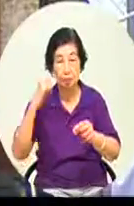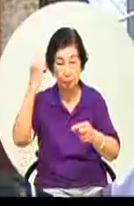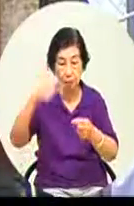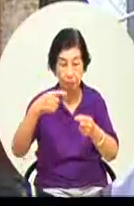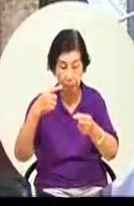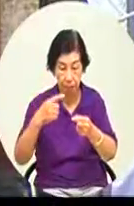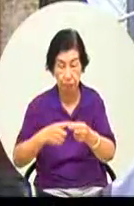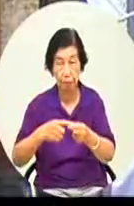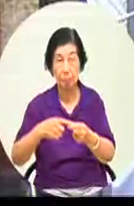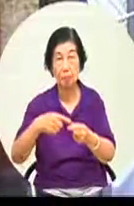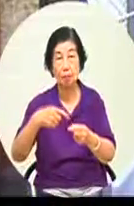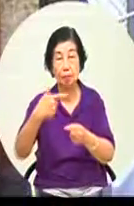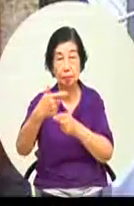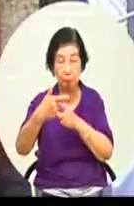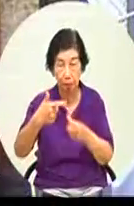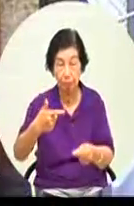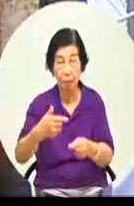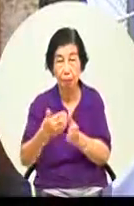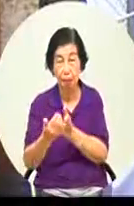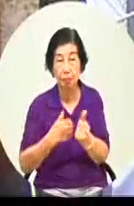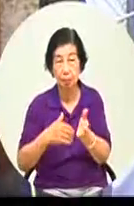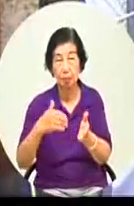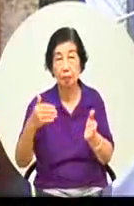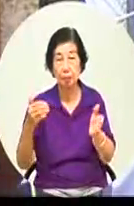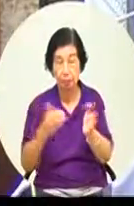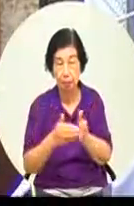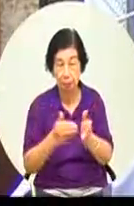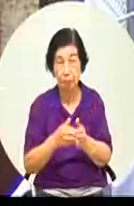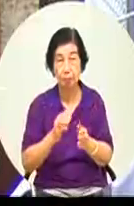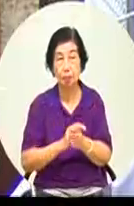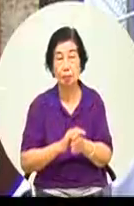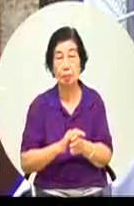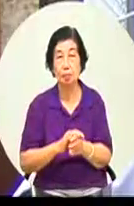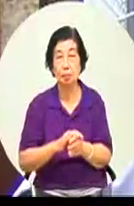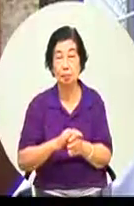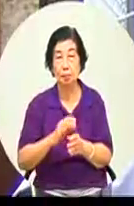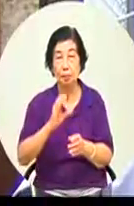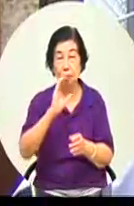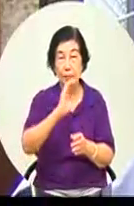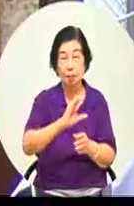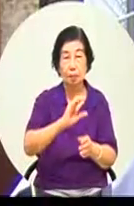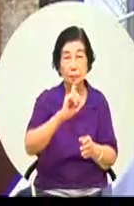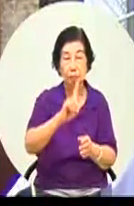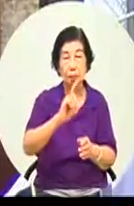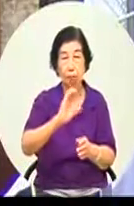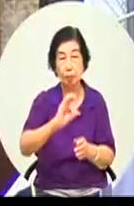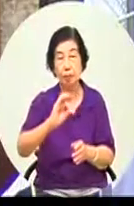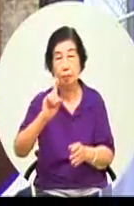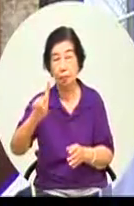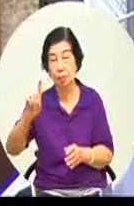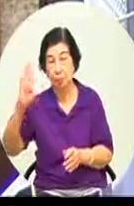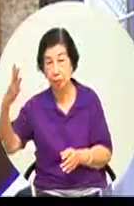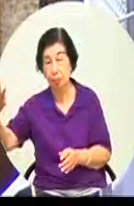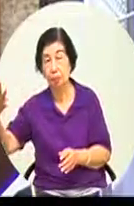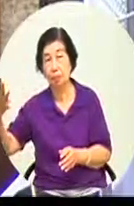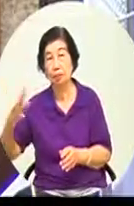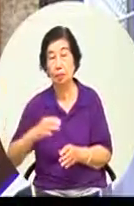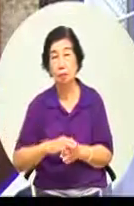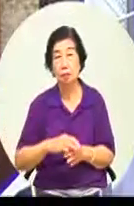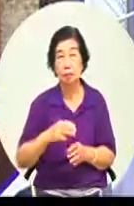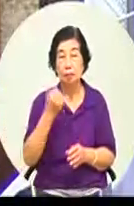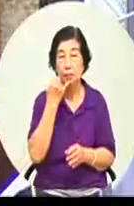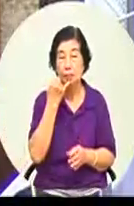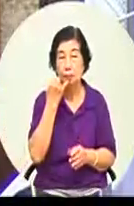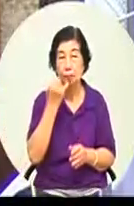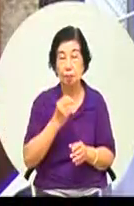们的努力目标部分是把它放在春节，春节前的话就从C1到C14，那可以我们希望可以出旅刊然